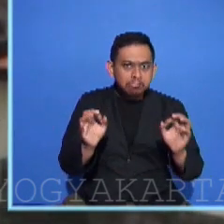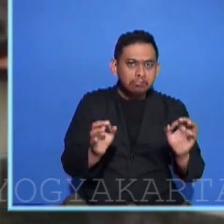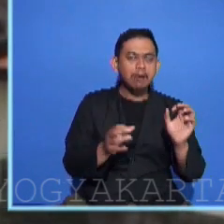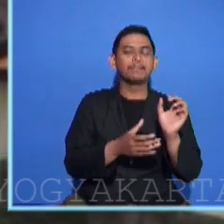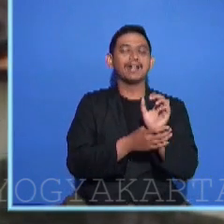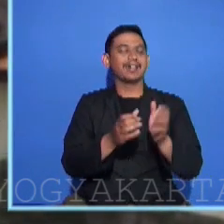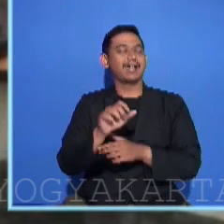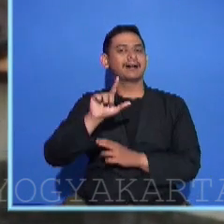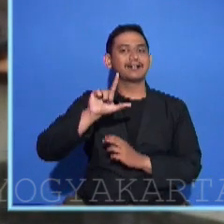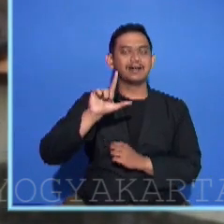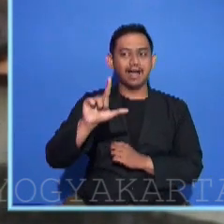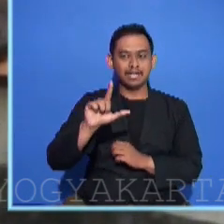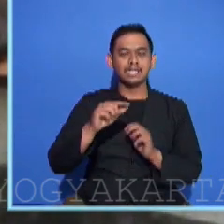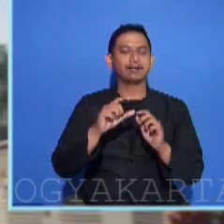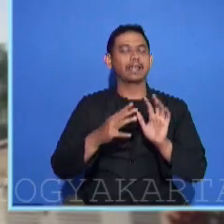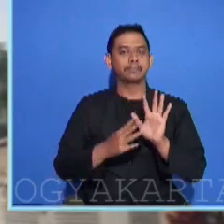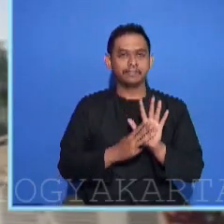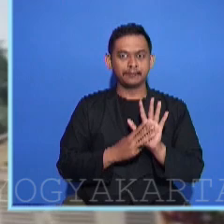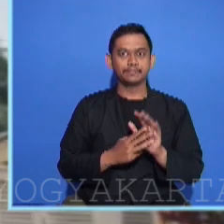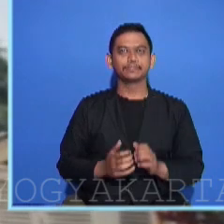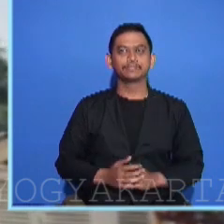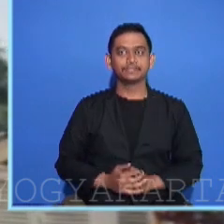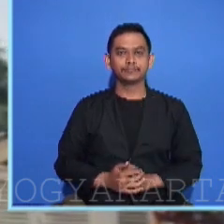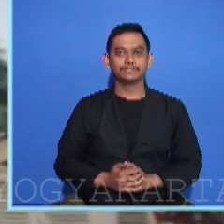demikian Diana di TVRI Yogyakarta melaporkan dari Magelang